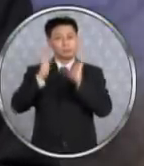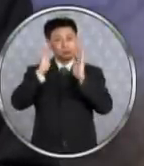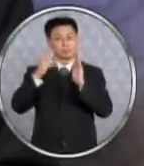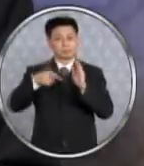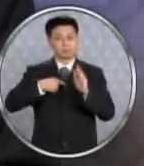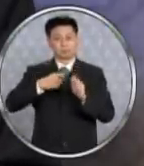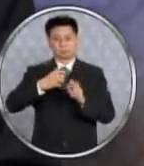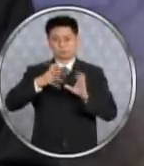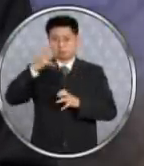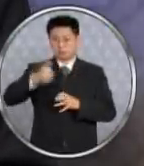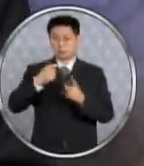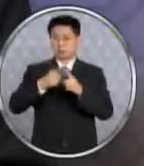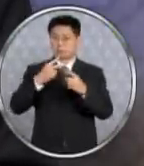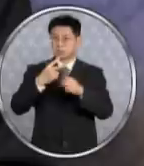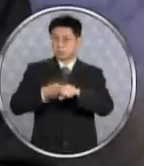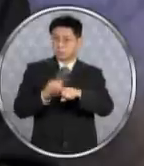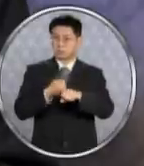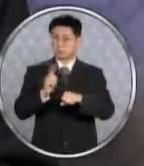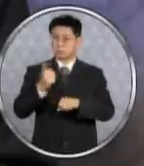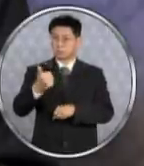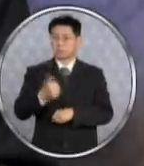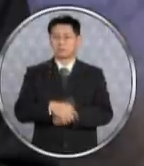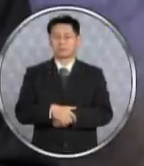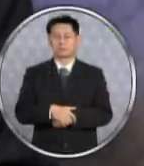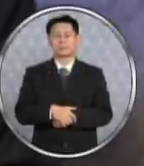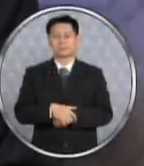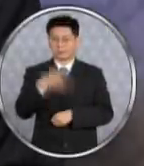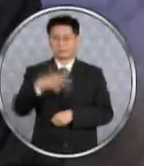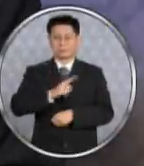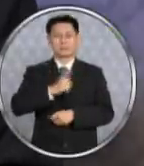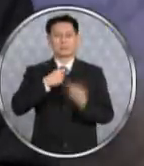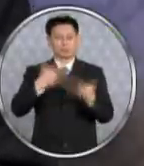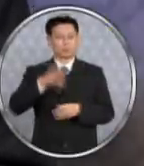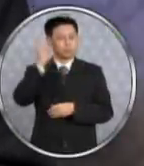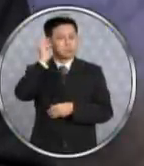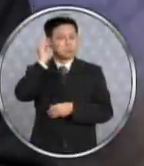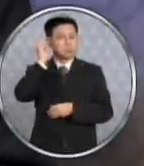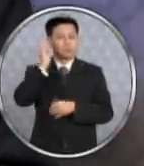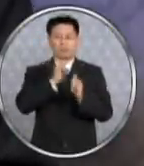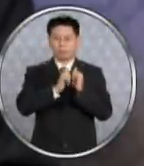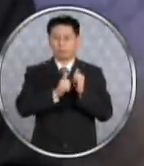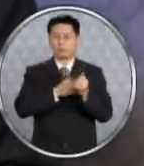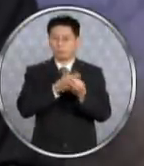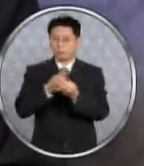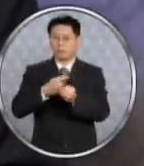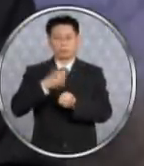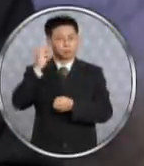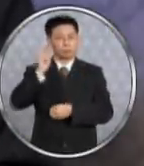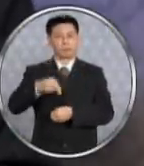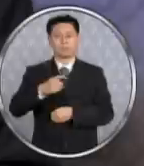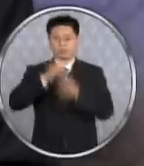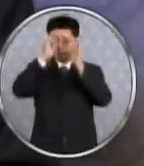有什么人格特质？我认为他必须善于倾听民意，他必须有反省能